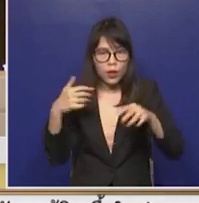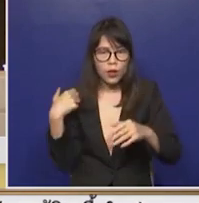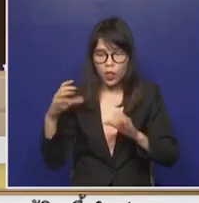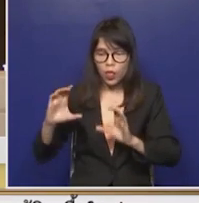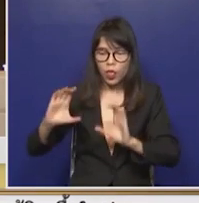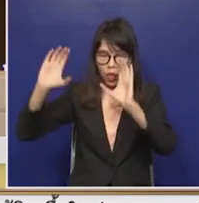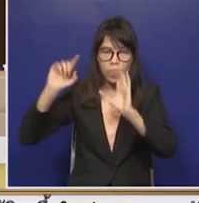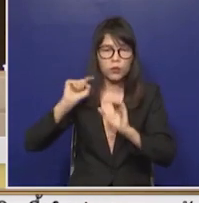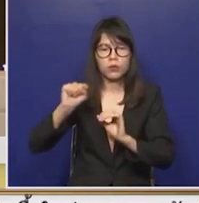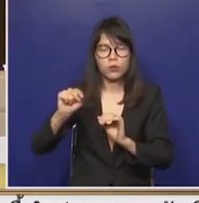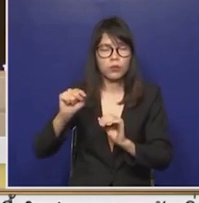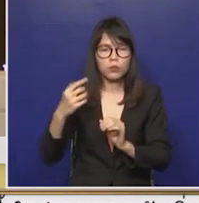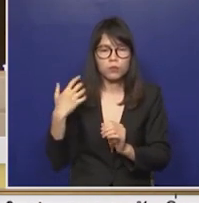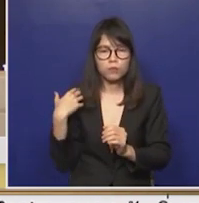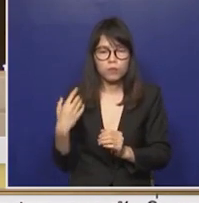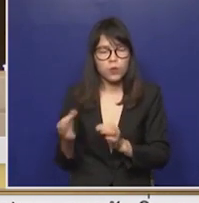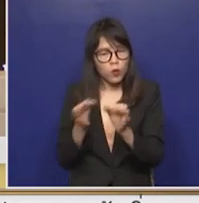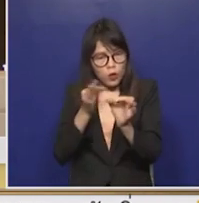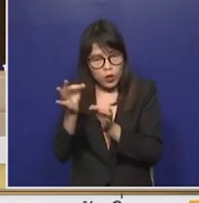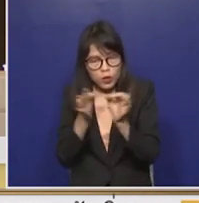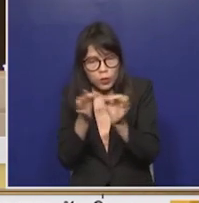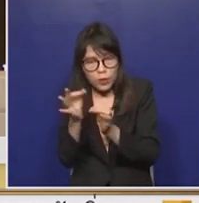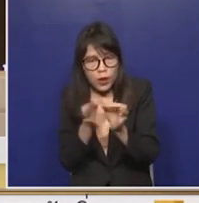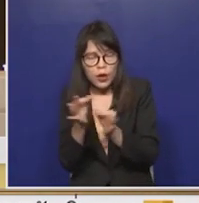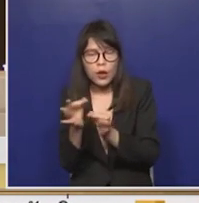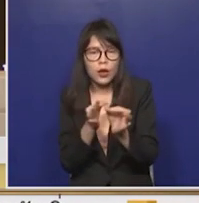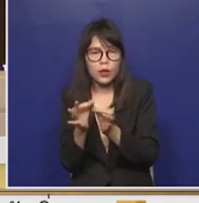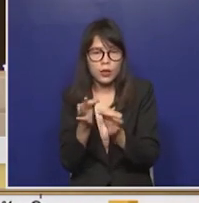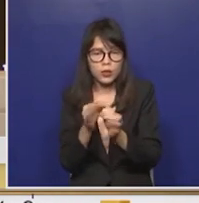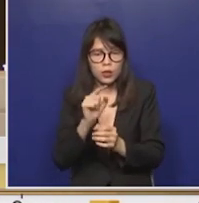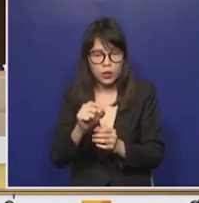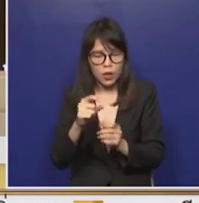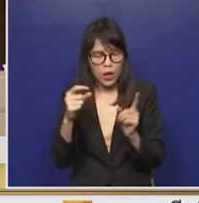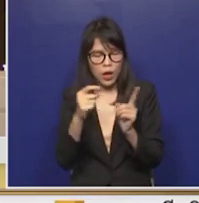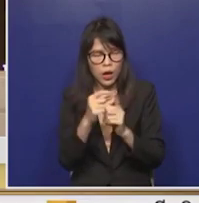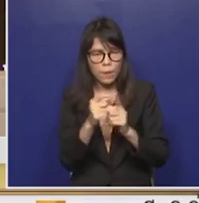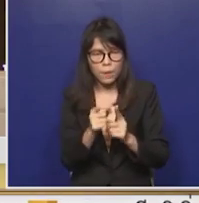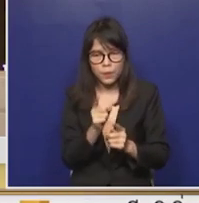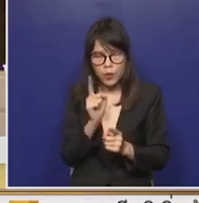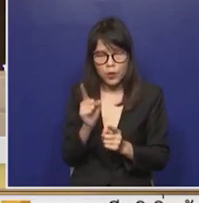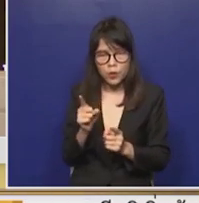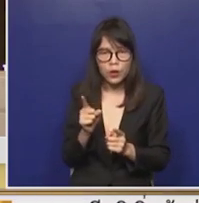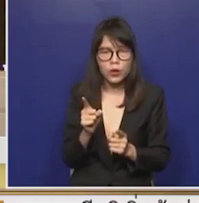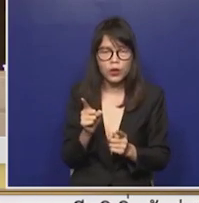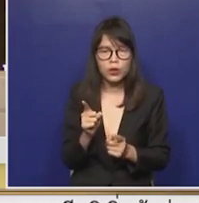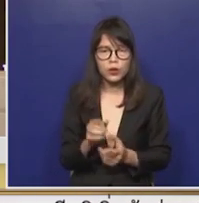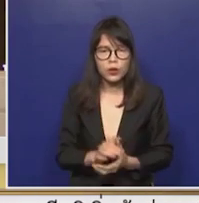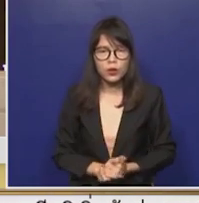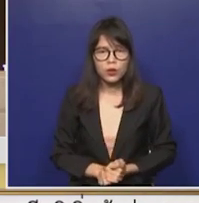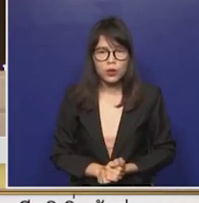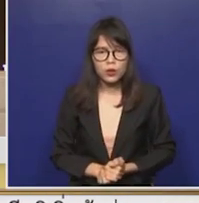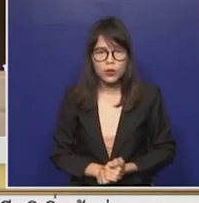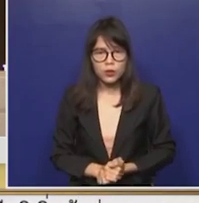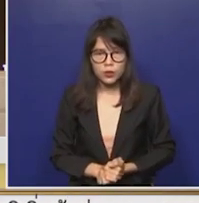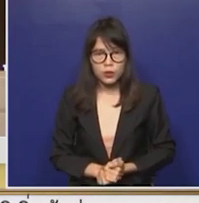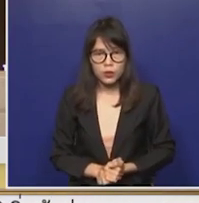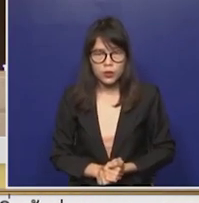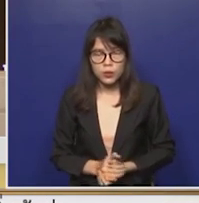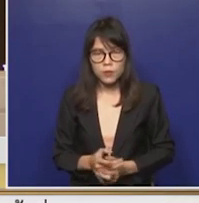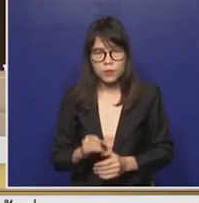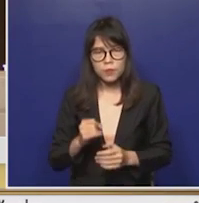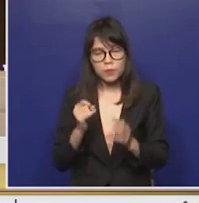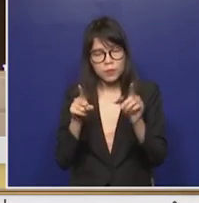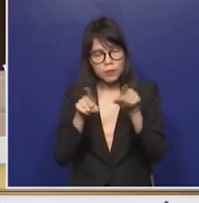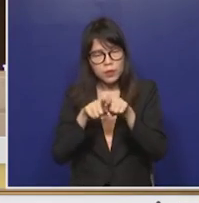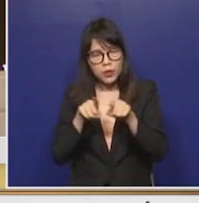คงต้องอธิบายชี้แจงข้อกล่าวหานี้และคำชี้แจงนั้นอาจจะทำให้โจทย์เป็นจำเลยผู้ก